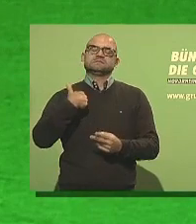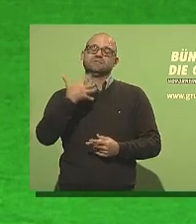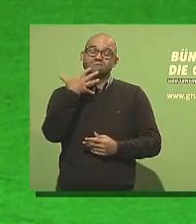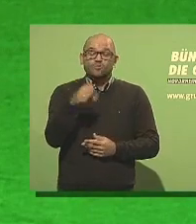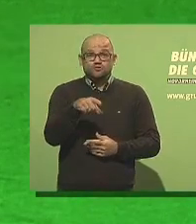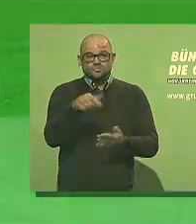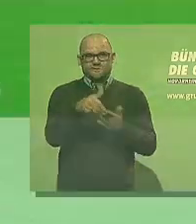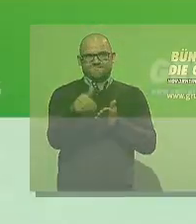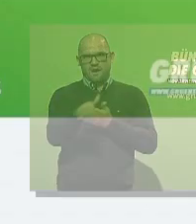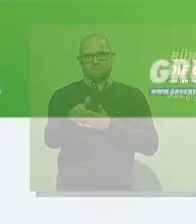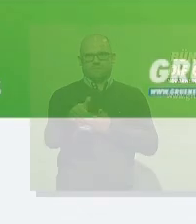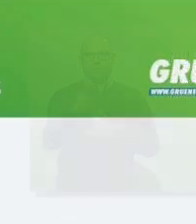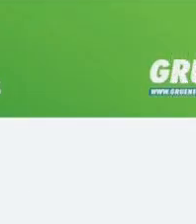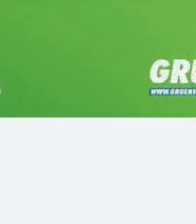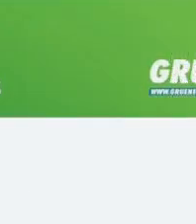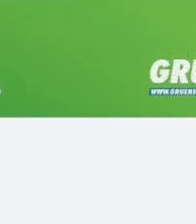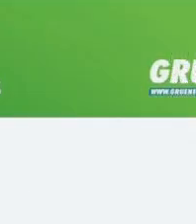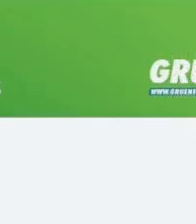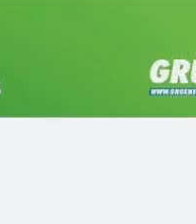Dank.